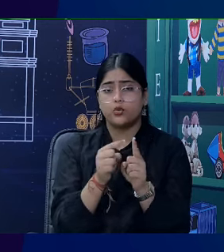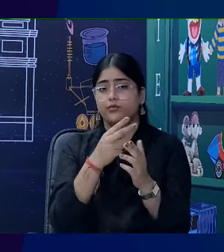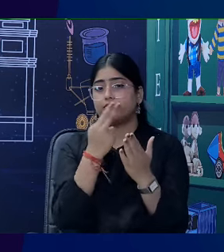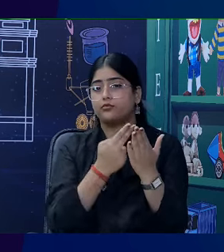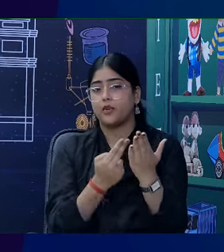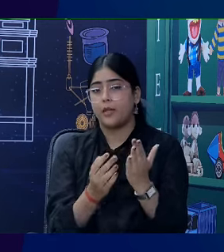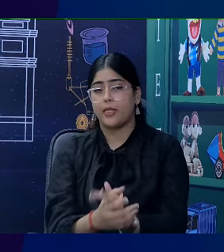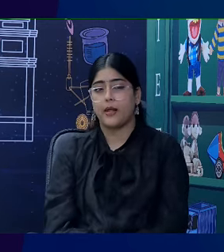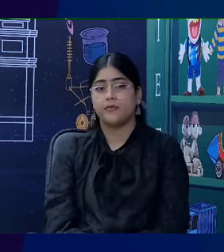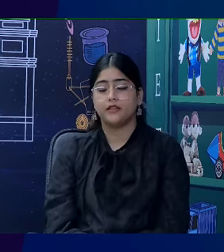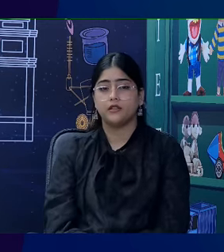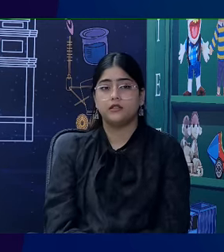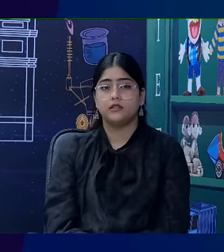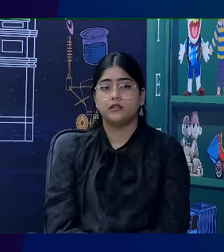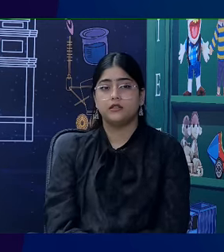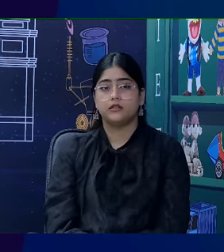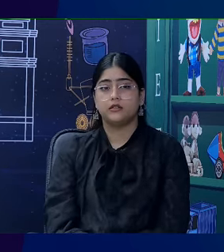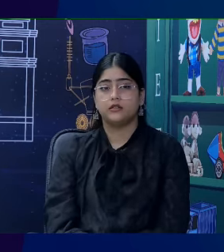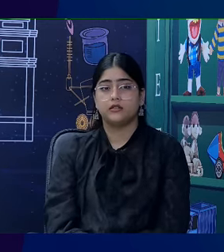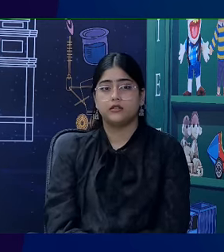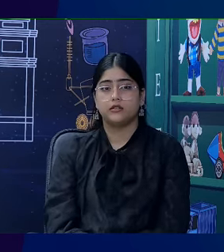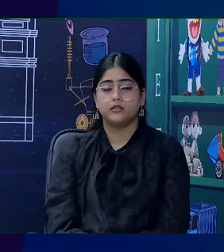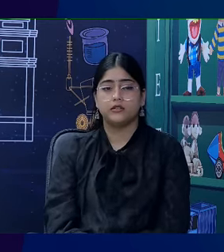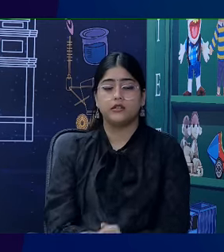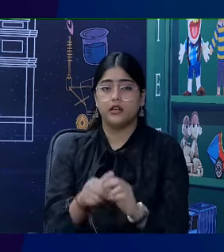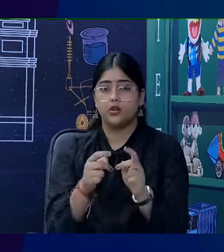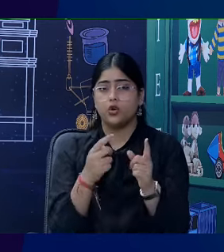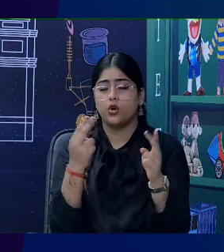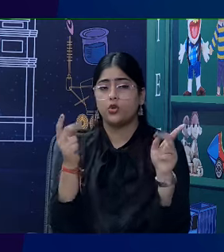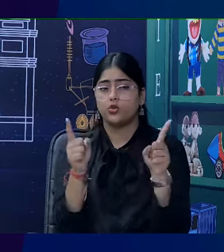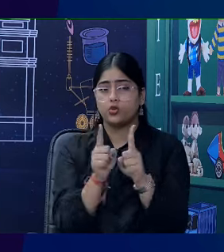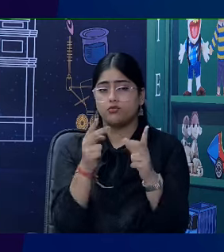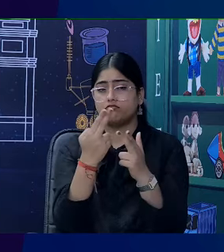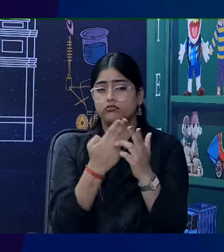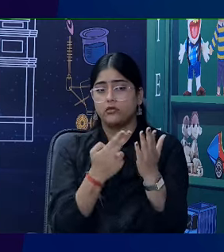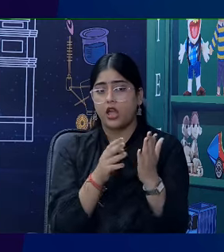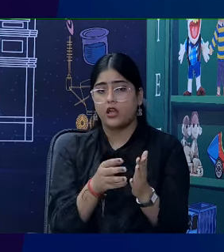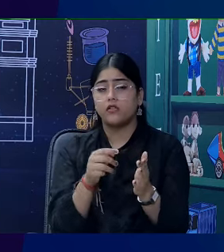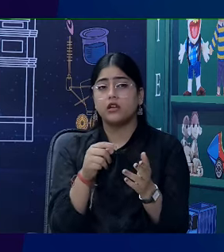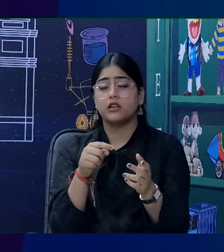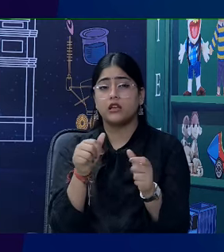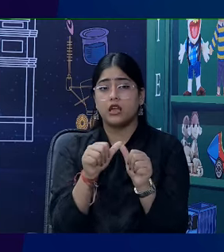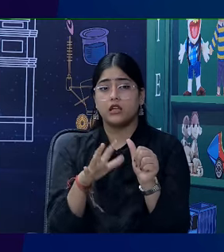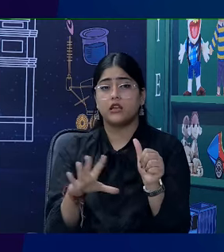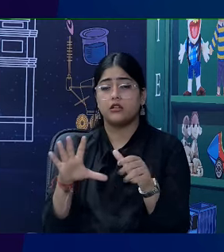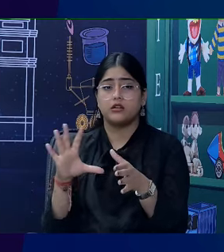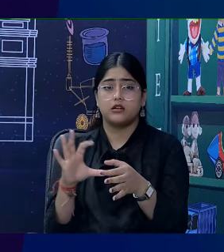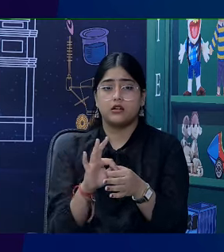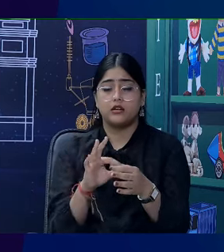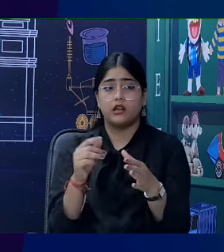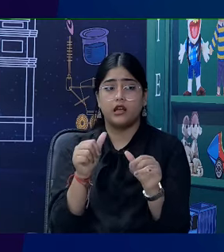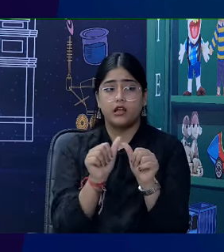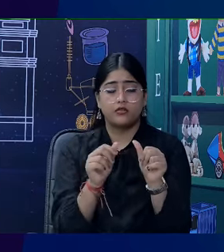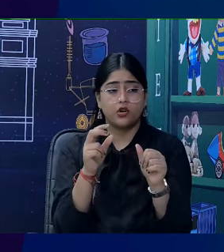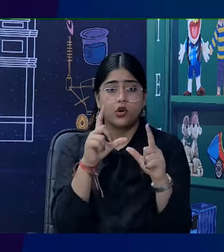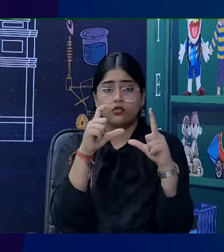थे है ना तो एक मिनिएचर भी ऐसी चीज है जिससे उस टाइम के जो कल्चर था उसके उस क्षेत्र के बारे में पता चलता है बिल्कुल तो जितने हमारे